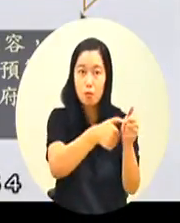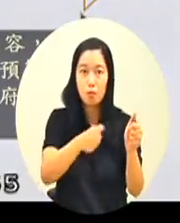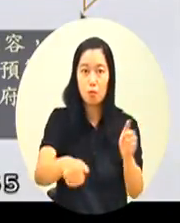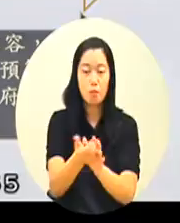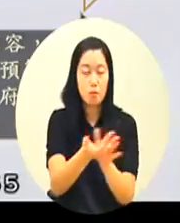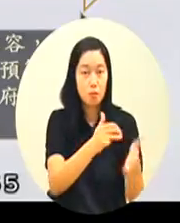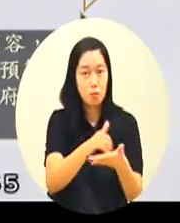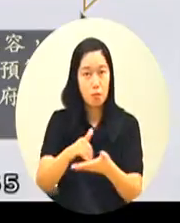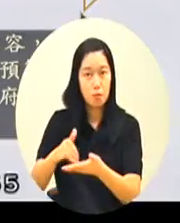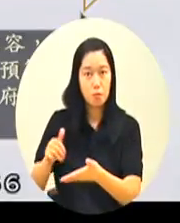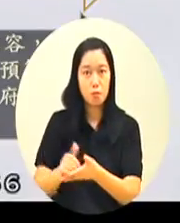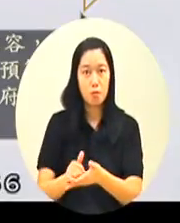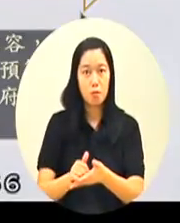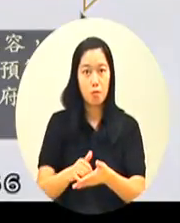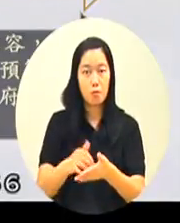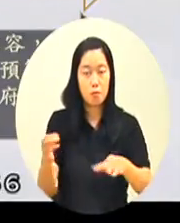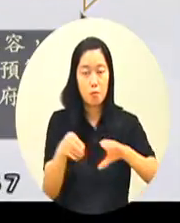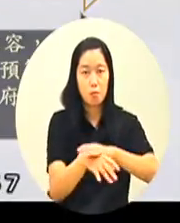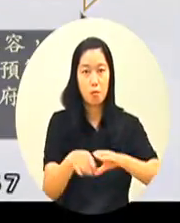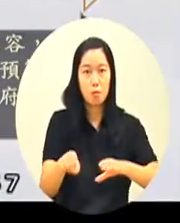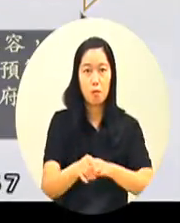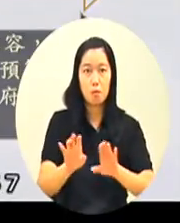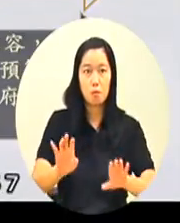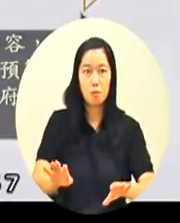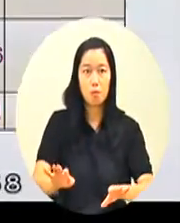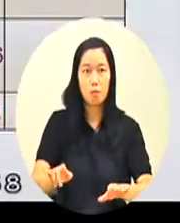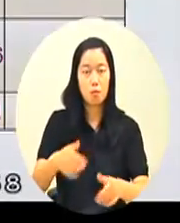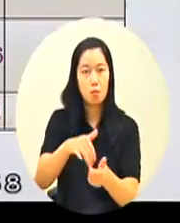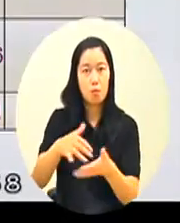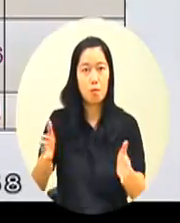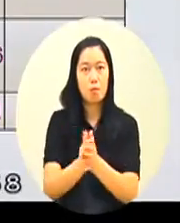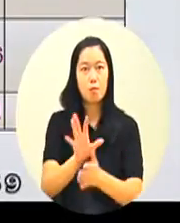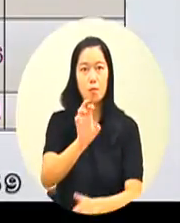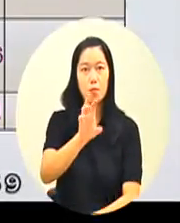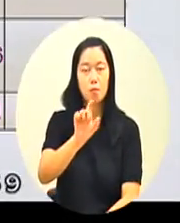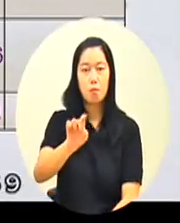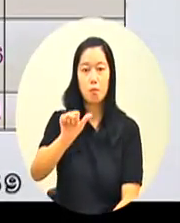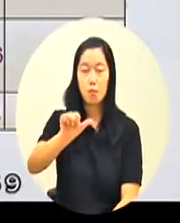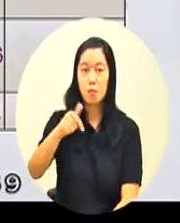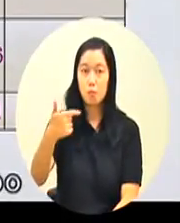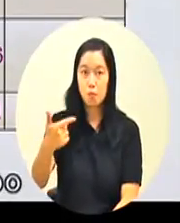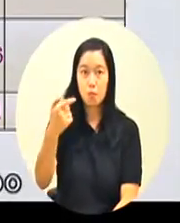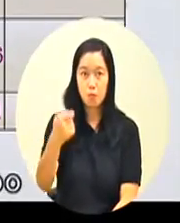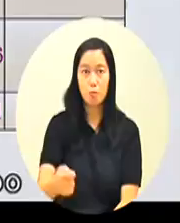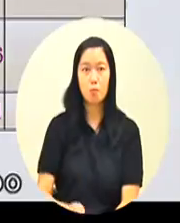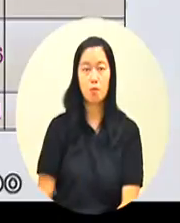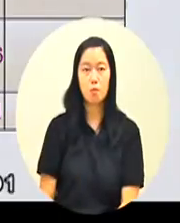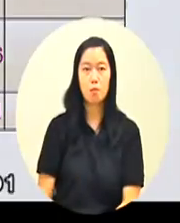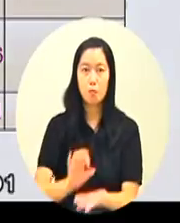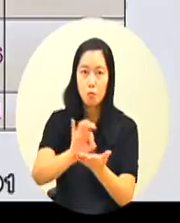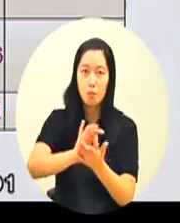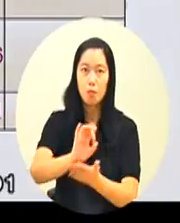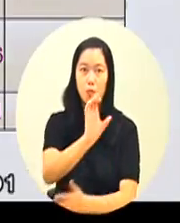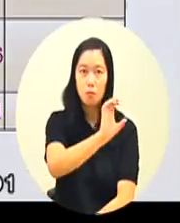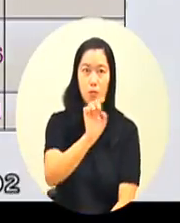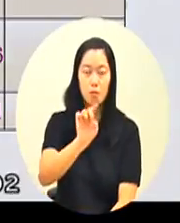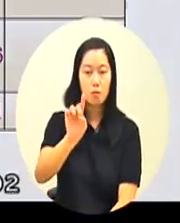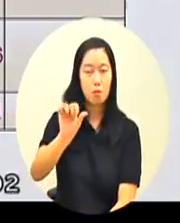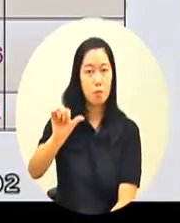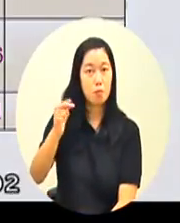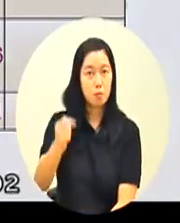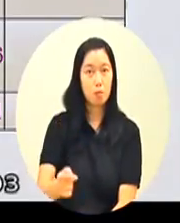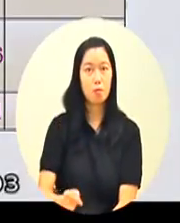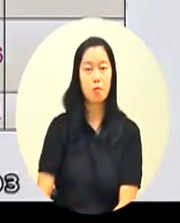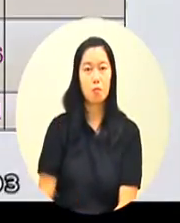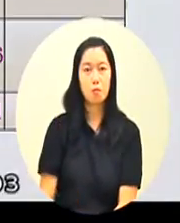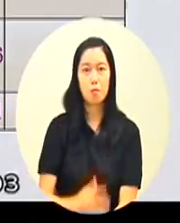算编列的结果，业前行基金总收入是88.56亿元，总支出是90.15亿元，那